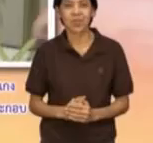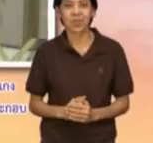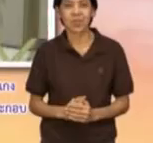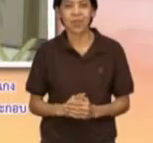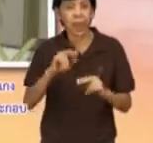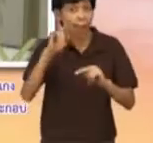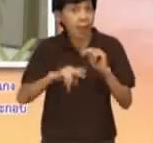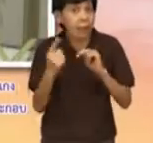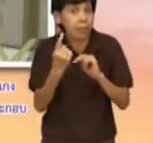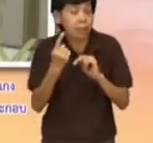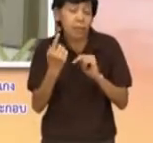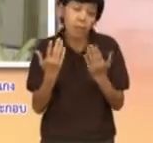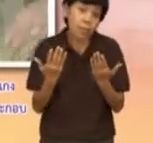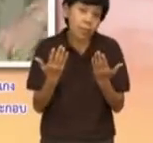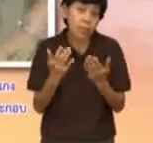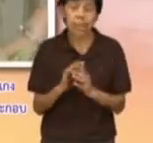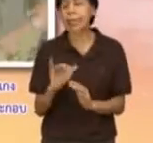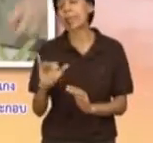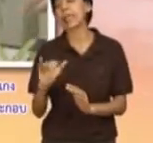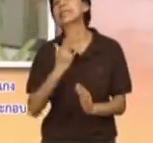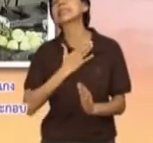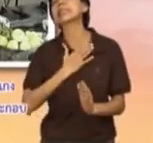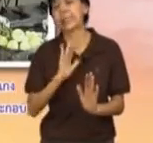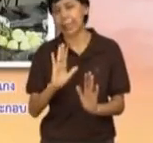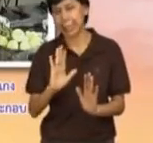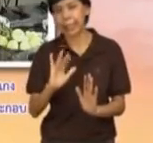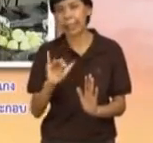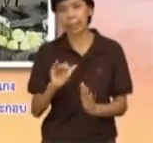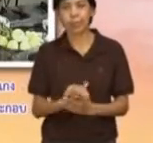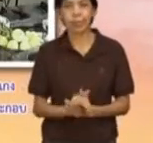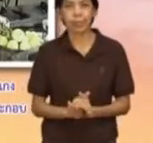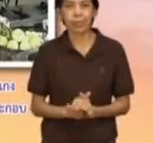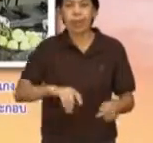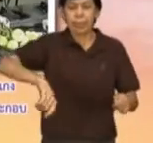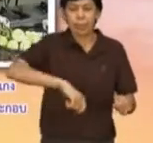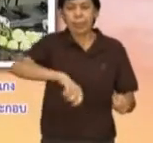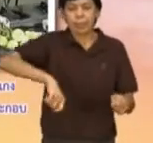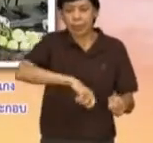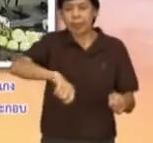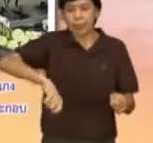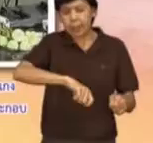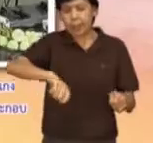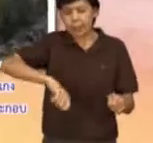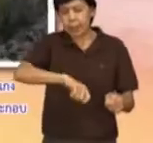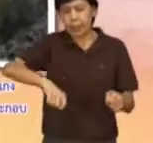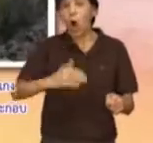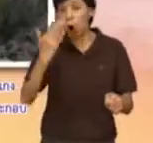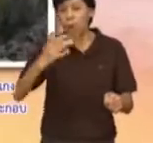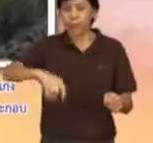ๆไข่หนึ่งฟองอะคะหรือว่ากี่ฟองคะ ยังลูก อ๋อ คนให้เข้ากันเลย